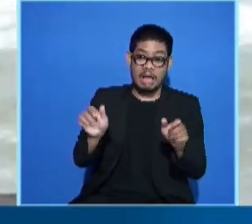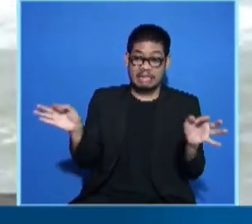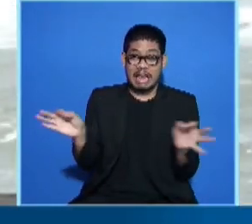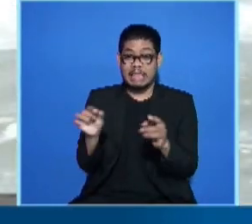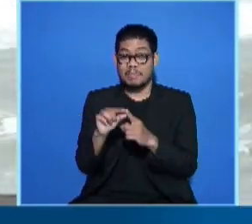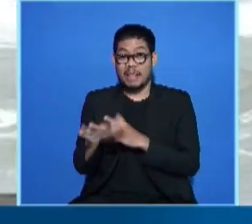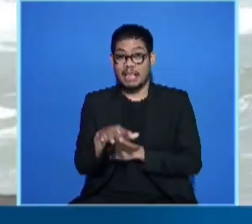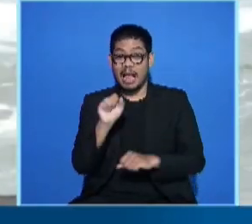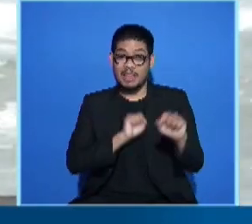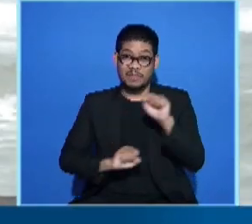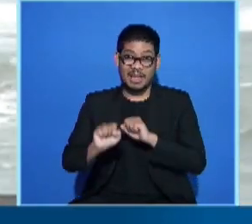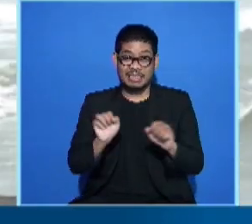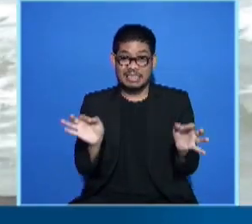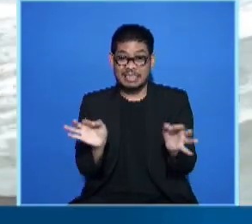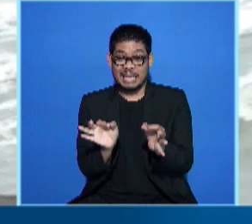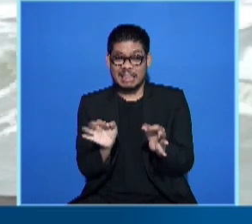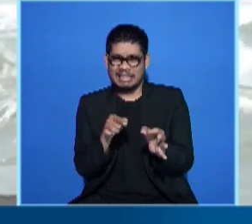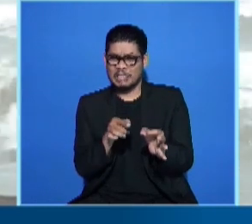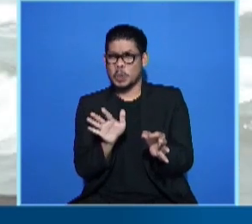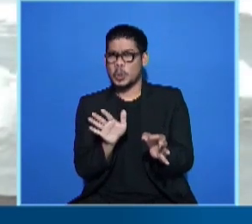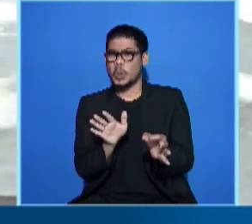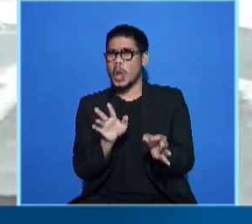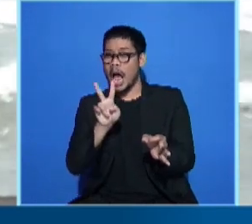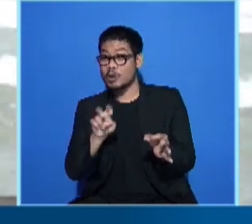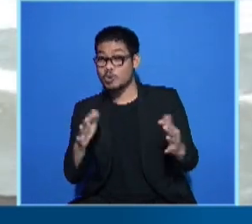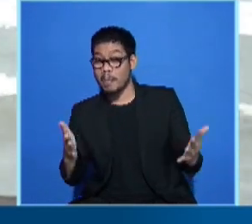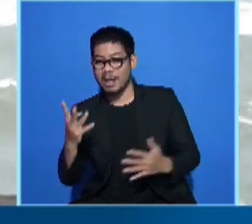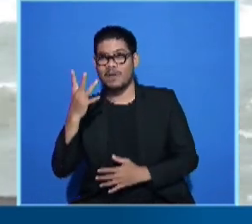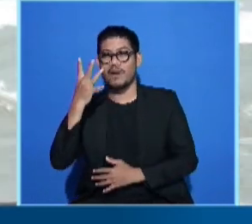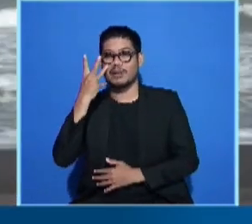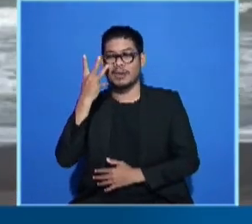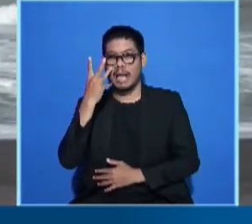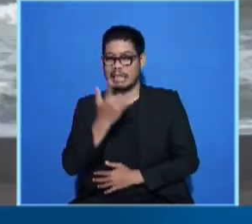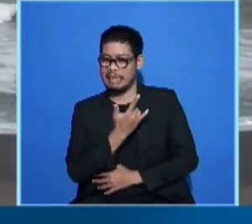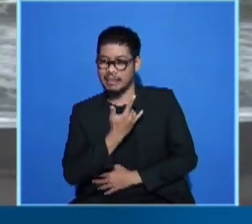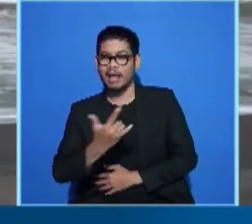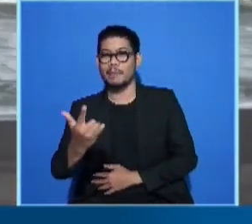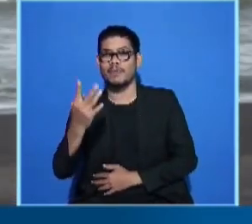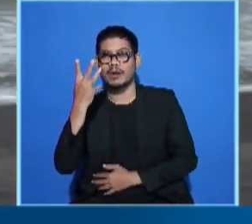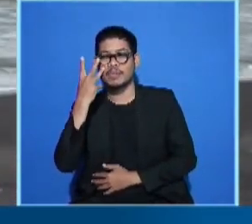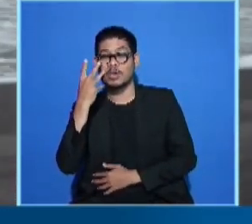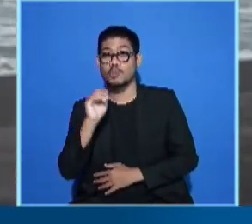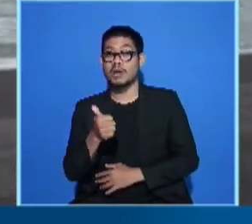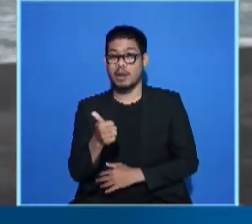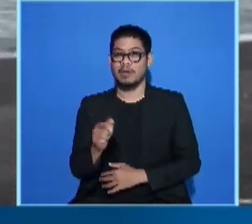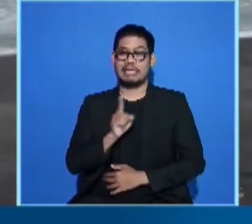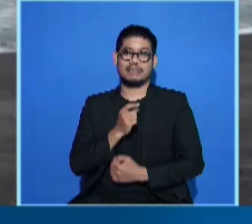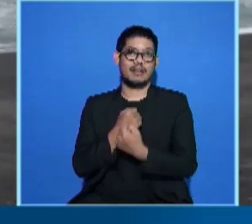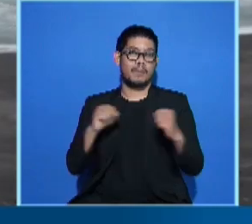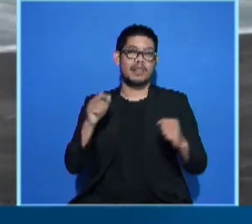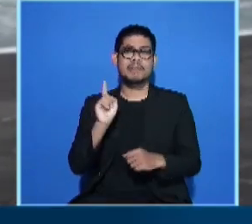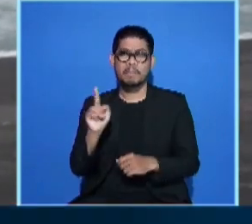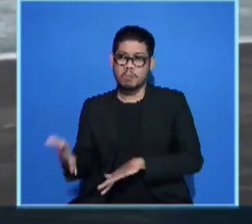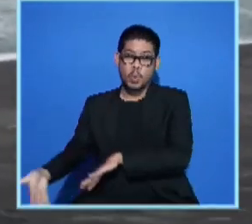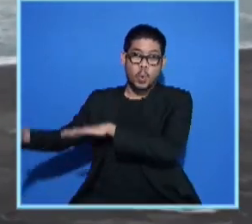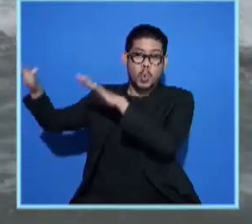beraktivitas di pesisir sekitar area agar tetap selalu waspada dan siap dalam penyelamatan mengingat gelombang tinggi masih